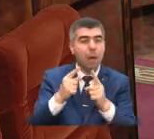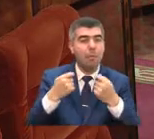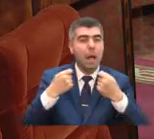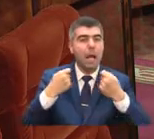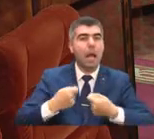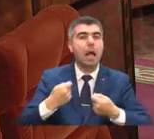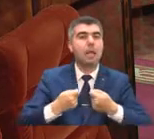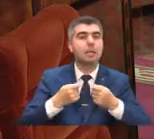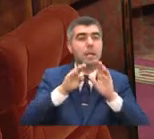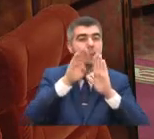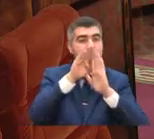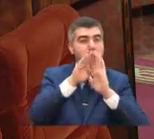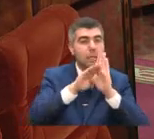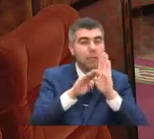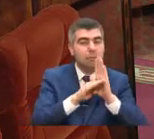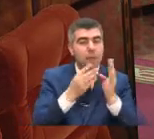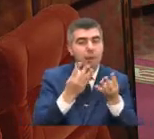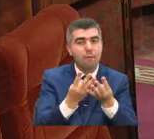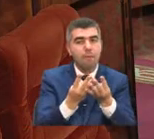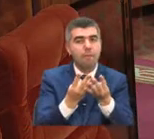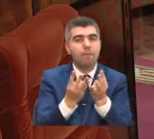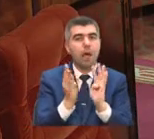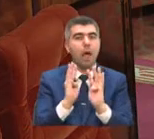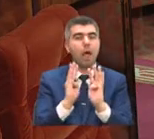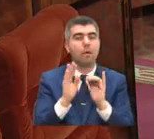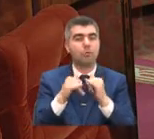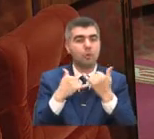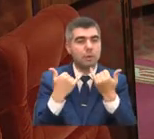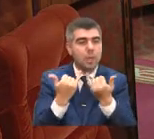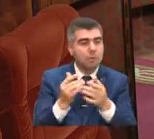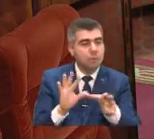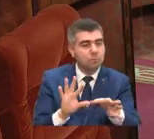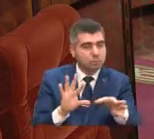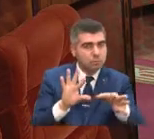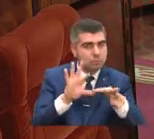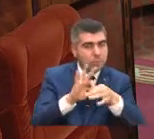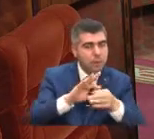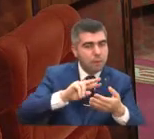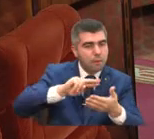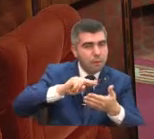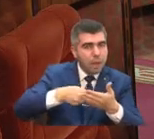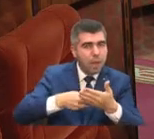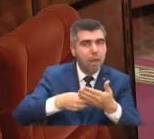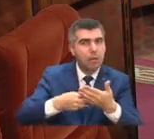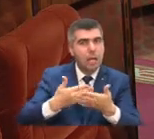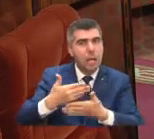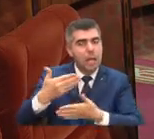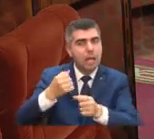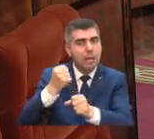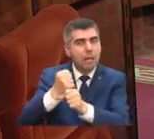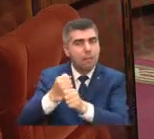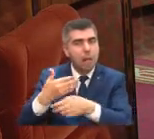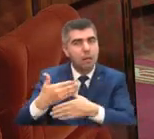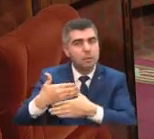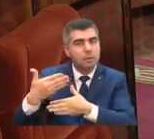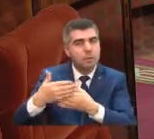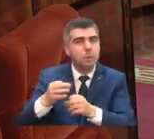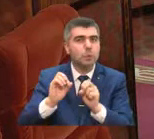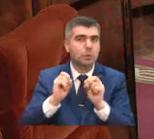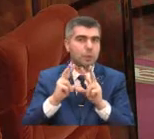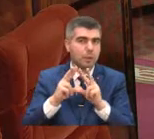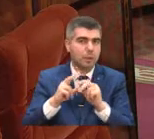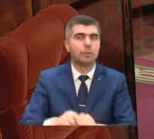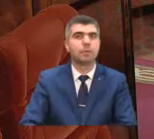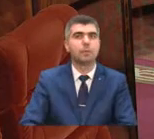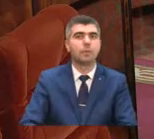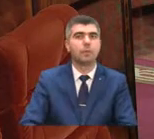الترابيه المعنيه يا تعاقد يا عمل مشترك، وعلى اساسه كيعطي الدعم. يعني ما كايناش